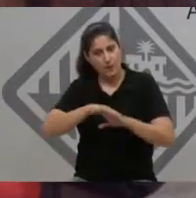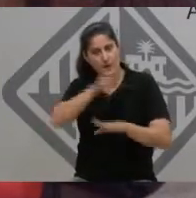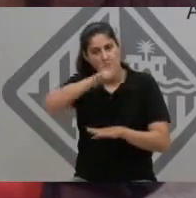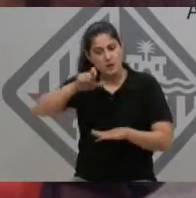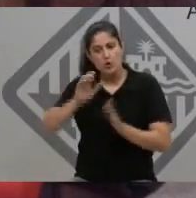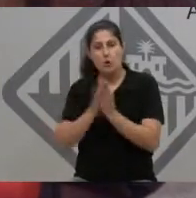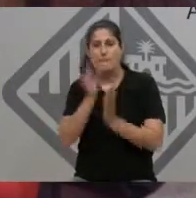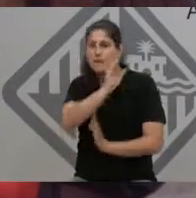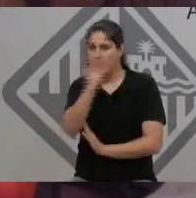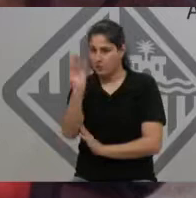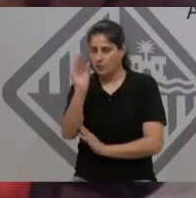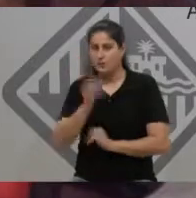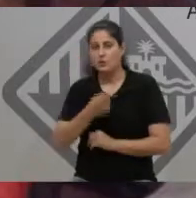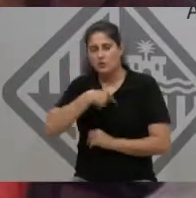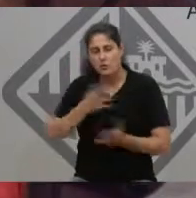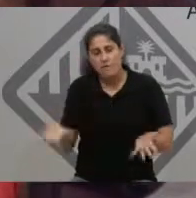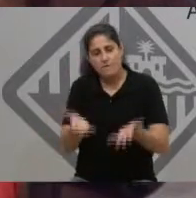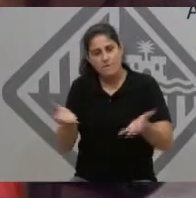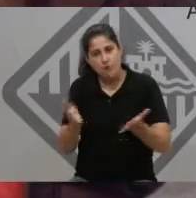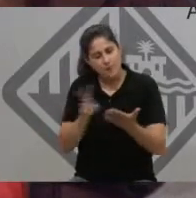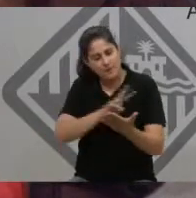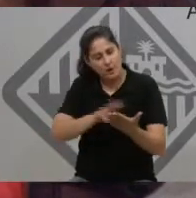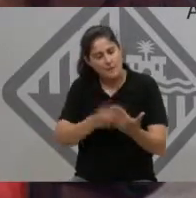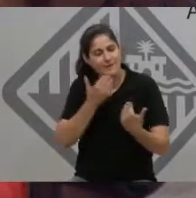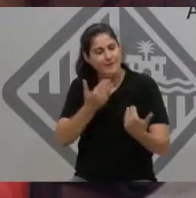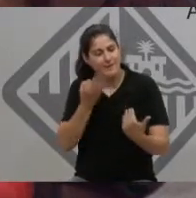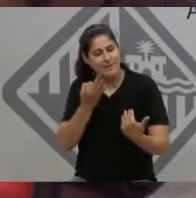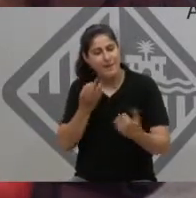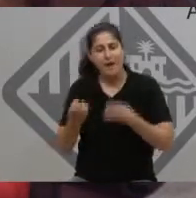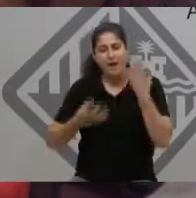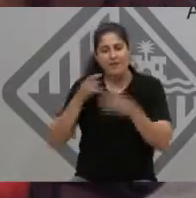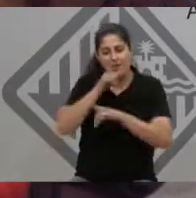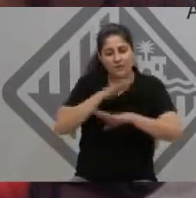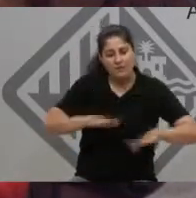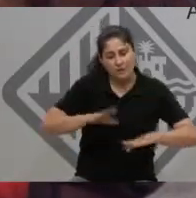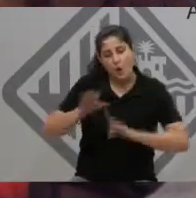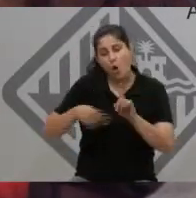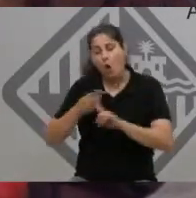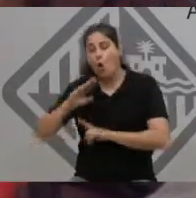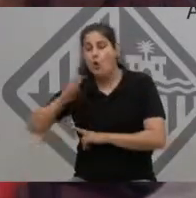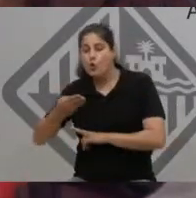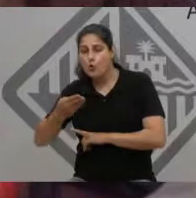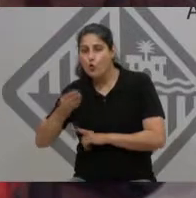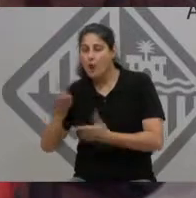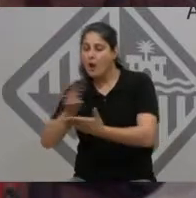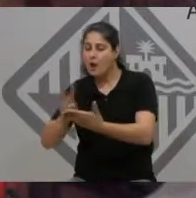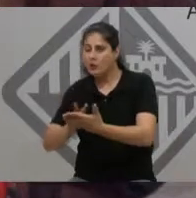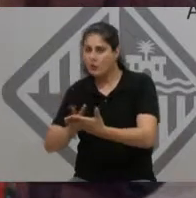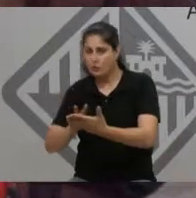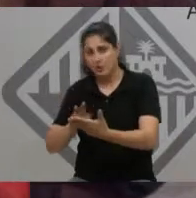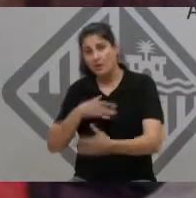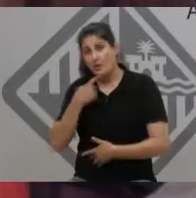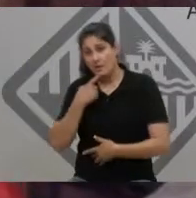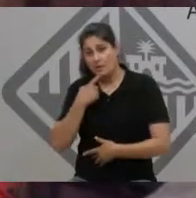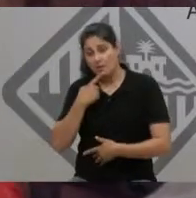estem fomentant la lectura mitjançant activitats infantils i club de lectura que en total han passat a